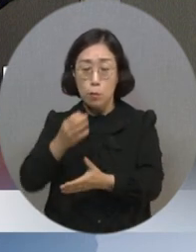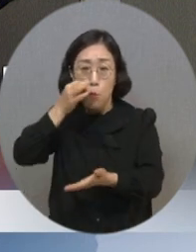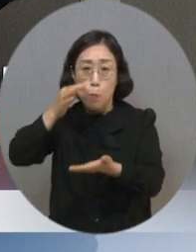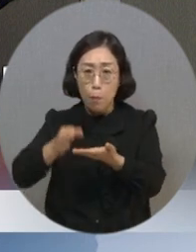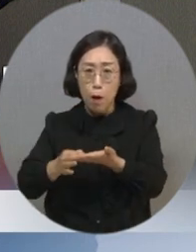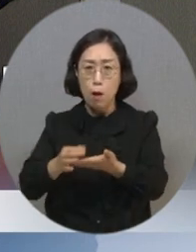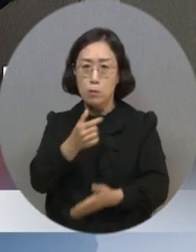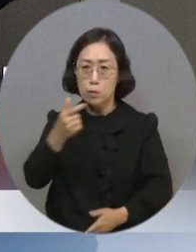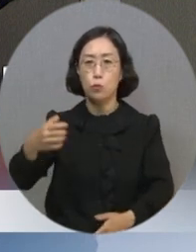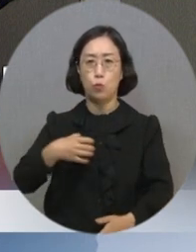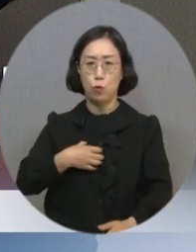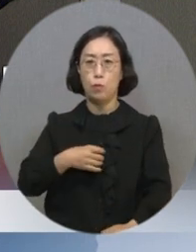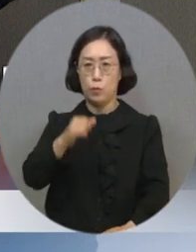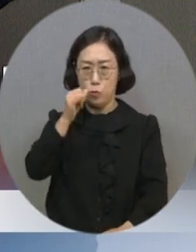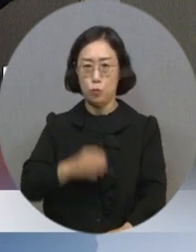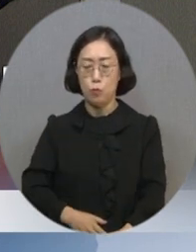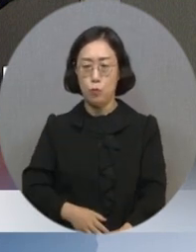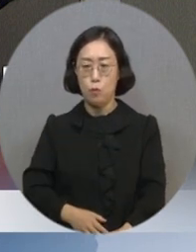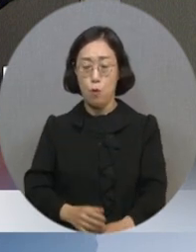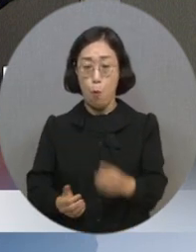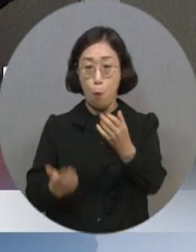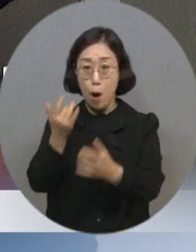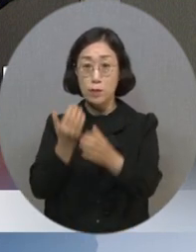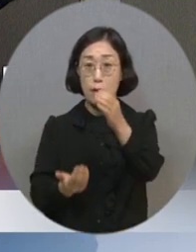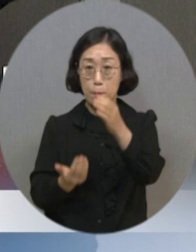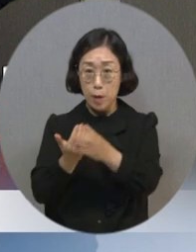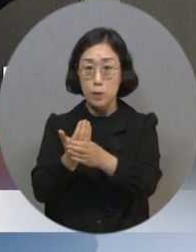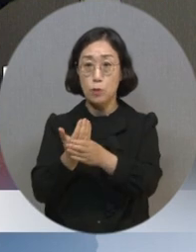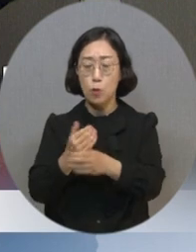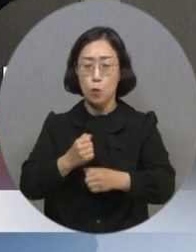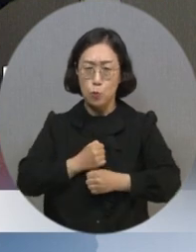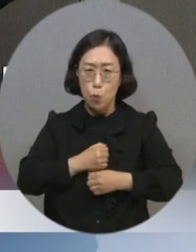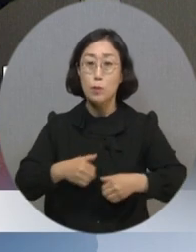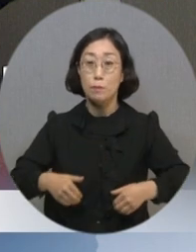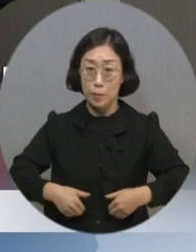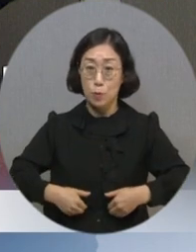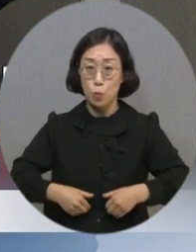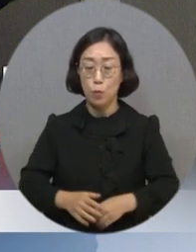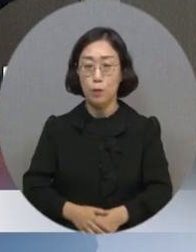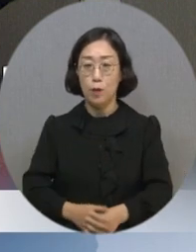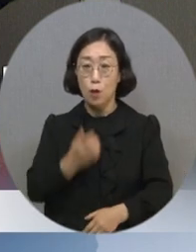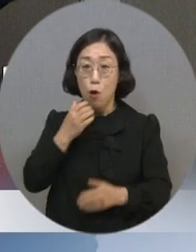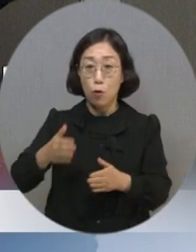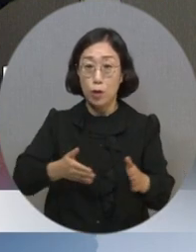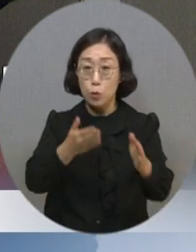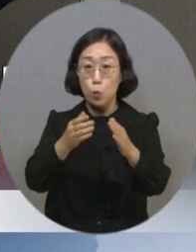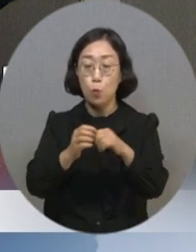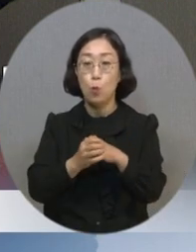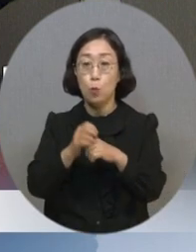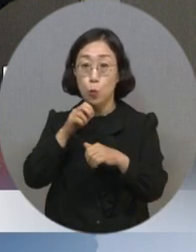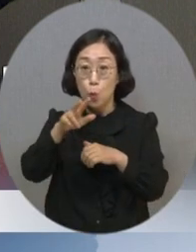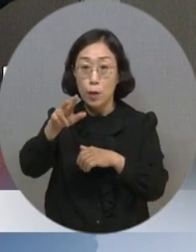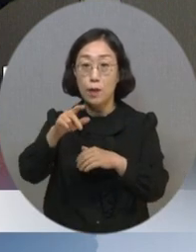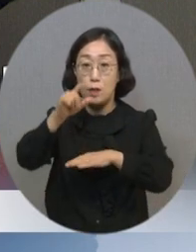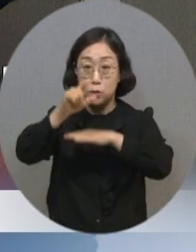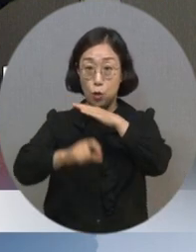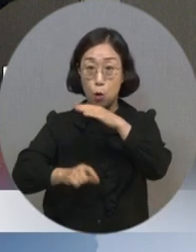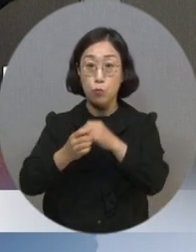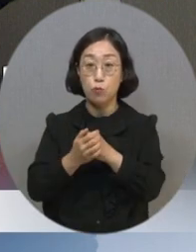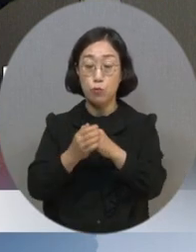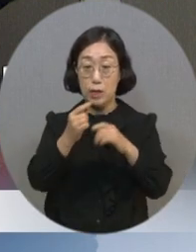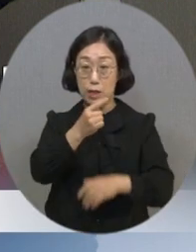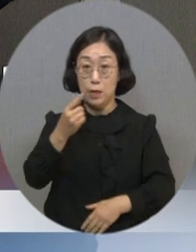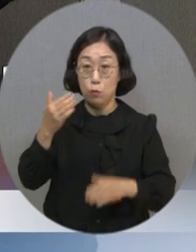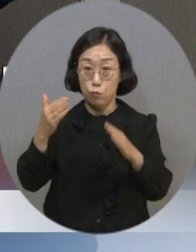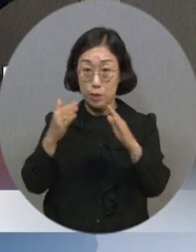노출되기 쉽습니다. 화재 안전에 대한 주의가 더욱 필요한 시기, 경기도 용인 서부소방서가 청각장애인